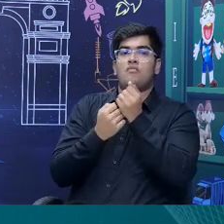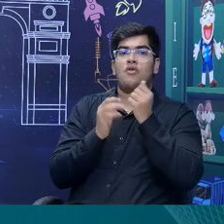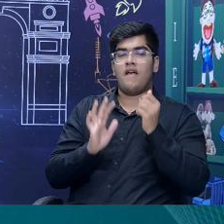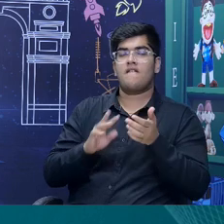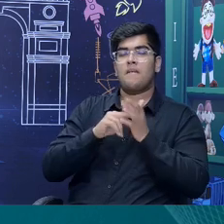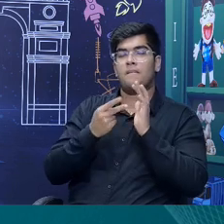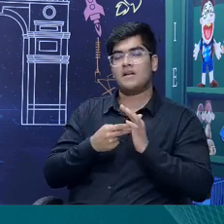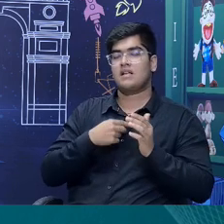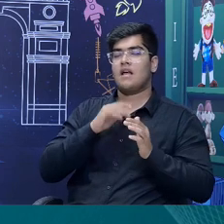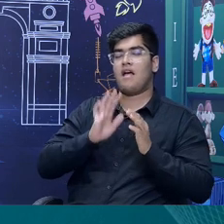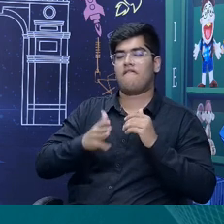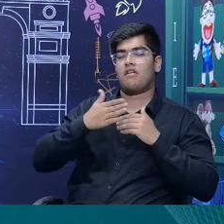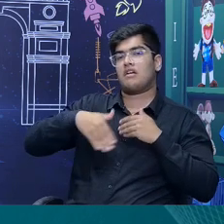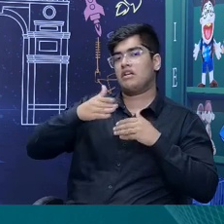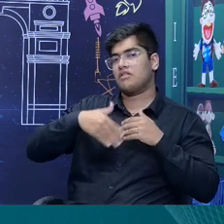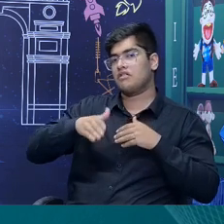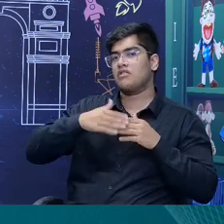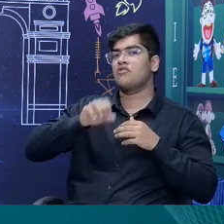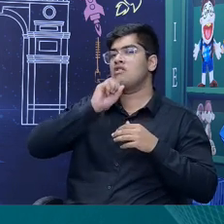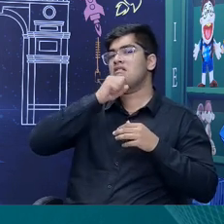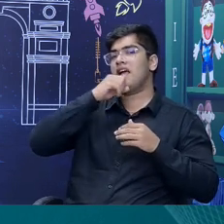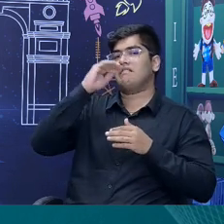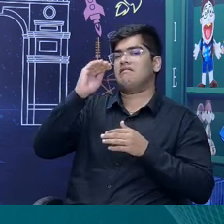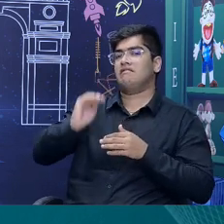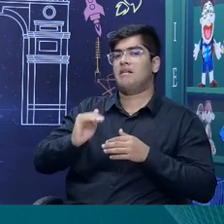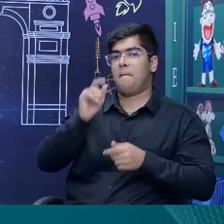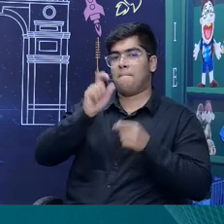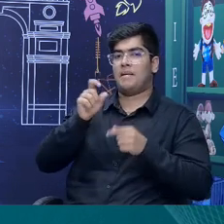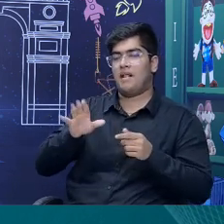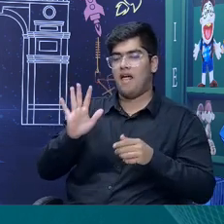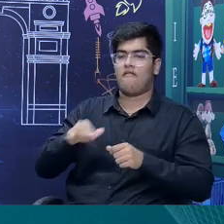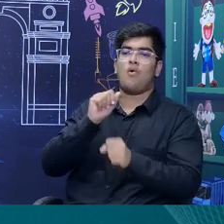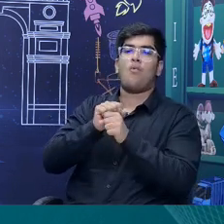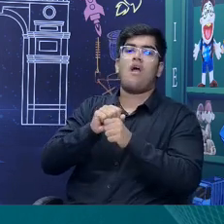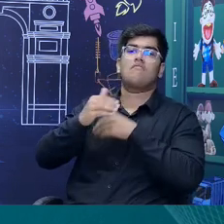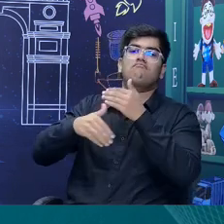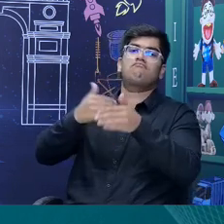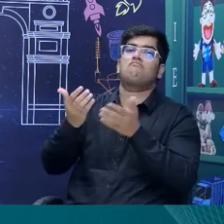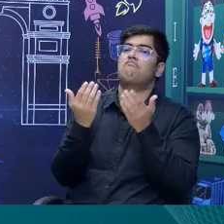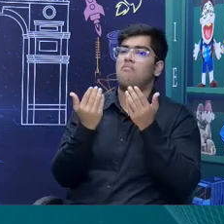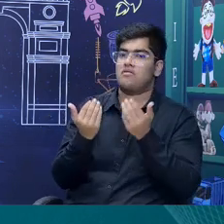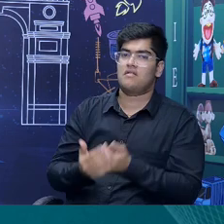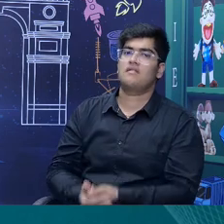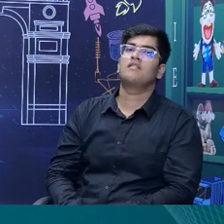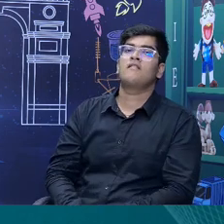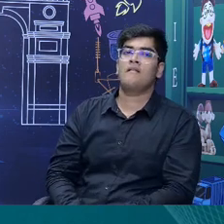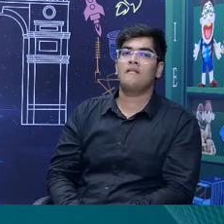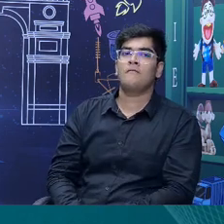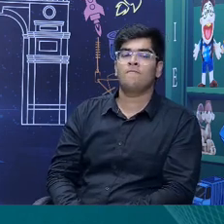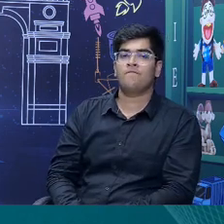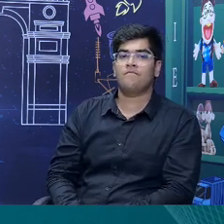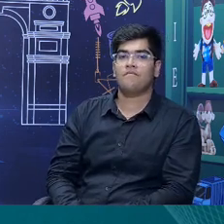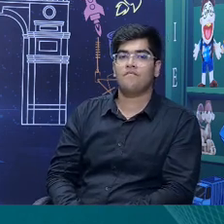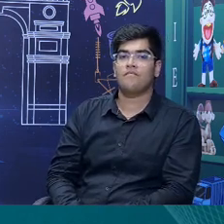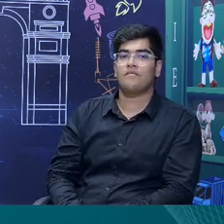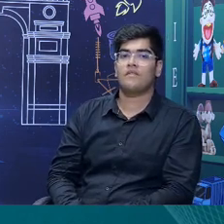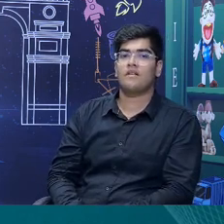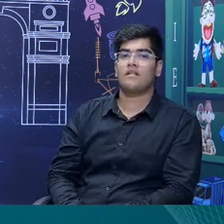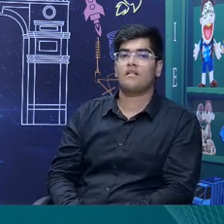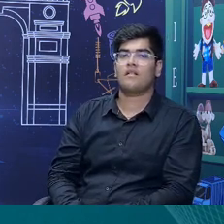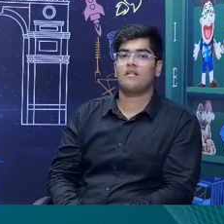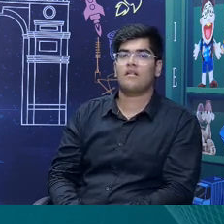कंटिन्यू तू हैव वर्किंग पापुलेशन और डी रीजन बीइंग की फटालिटी रेट इन अवर कंट्री इस वेरी